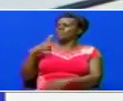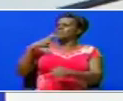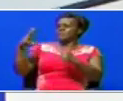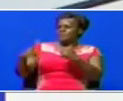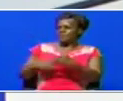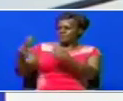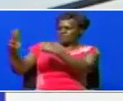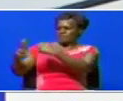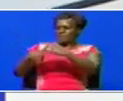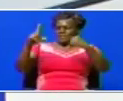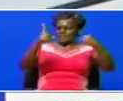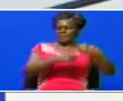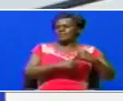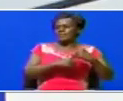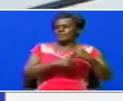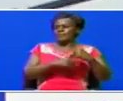776.